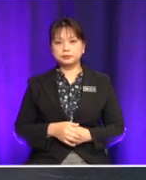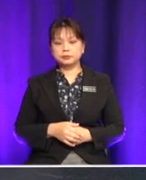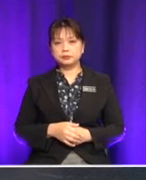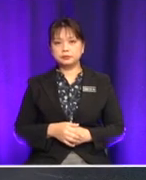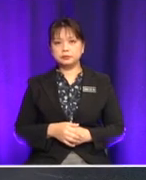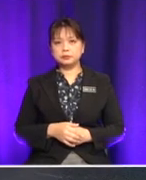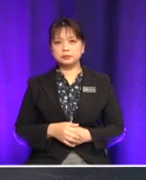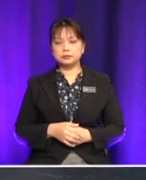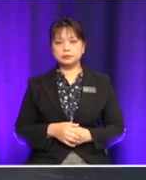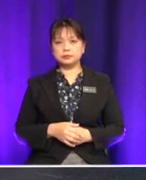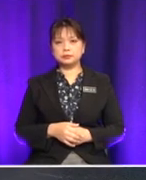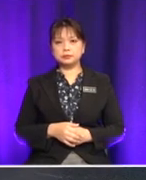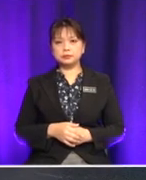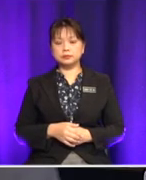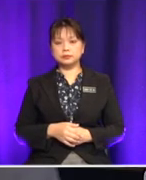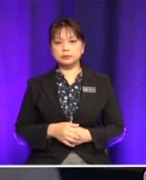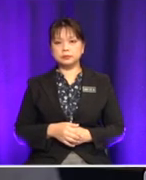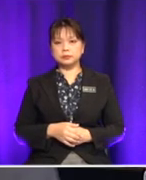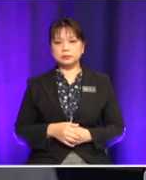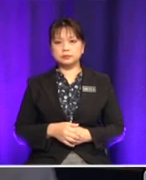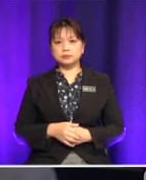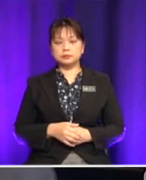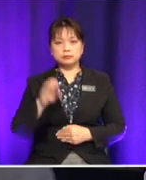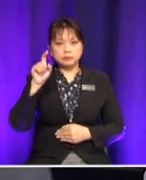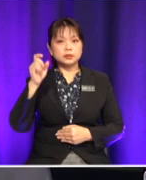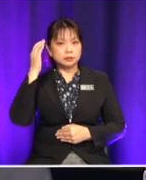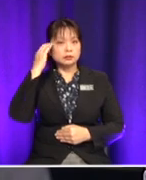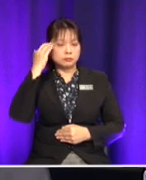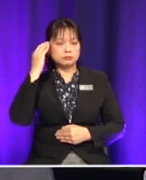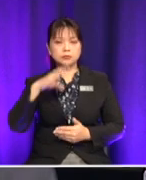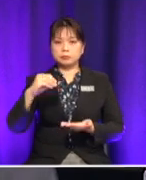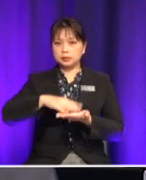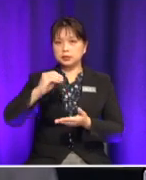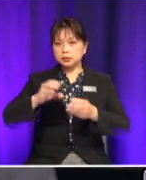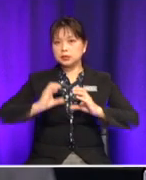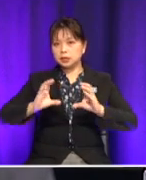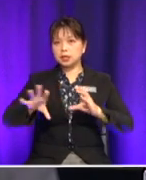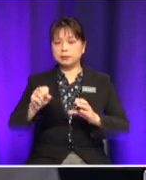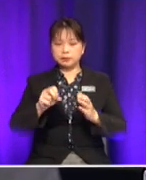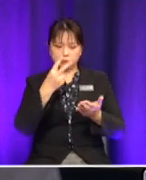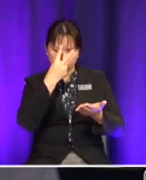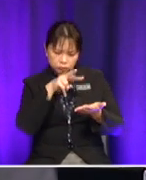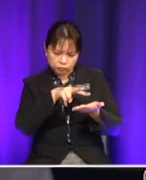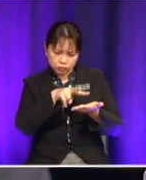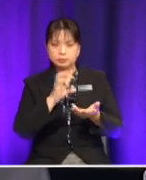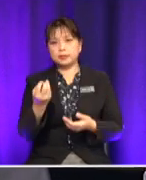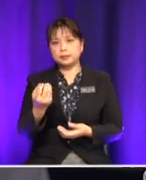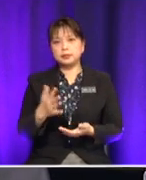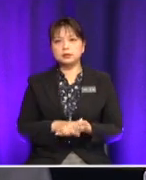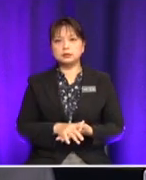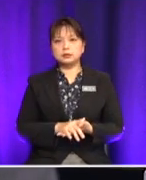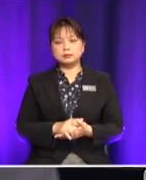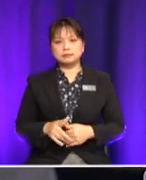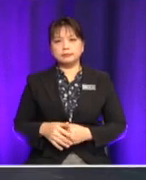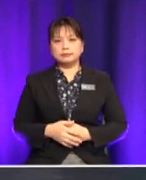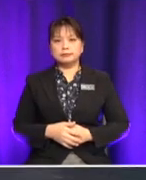mengambil bacaan itu ini dia neraca tiga alur untuk mengukur